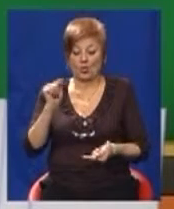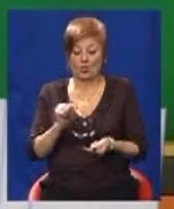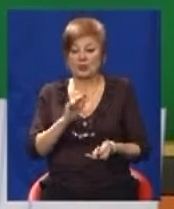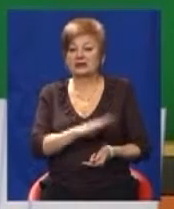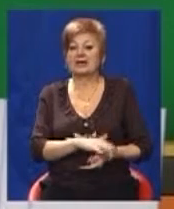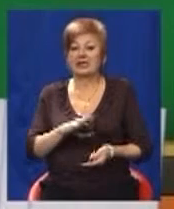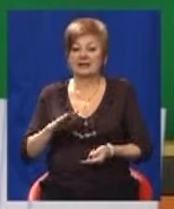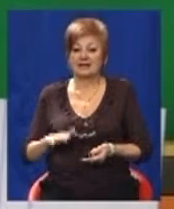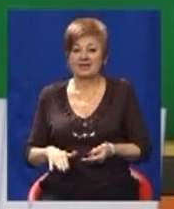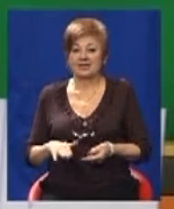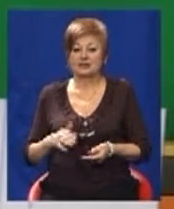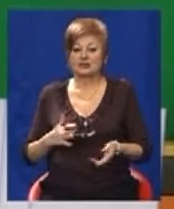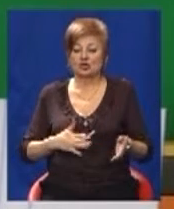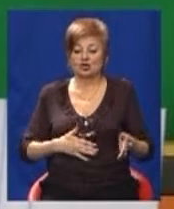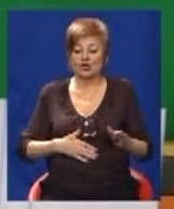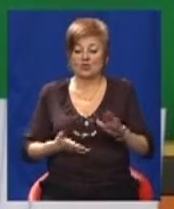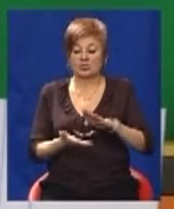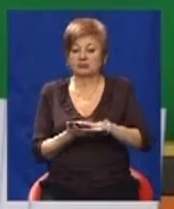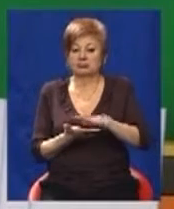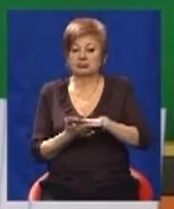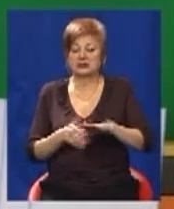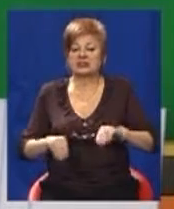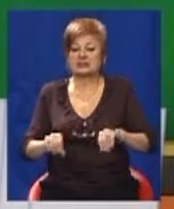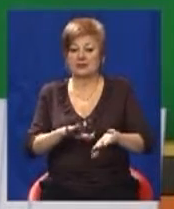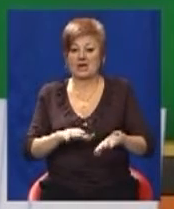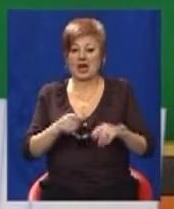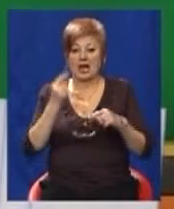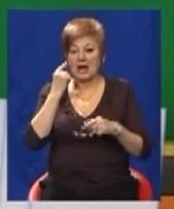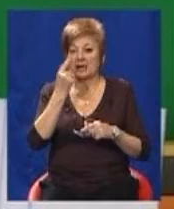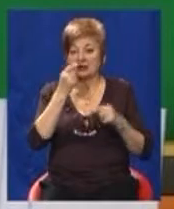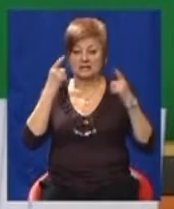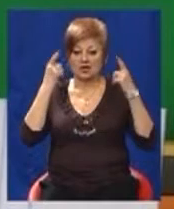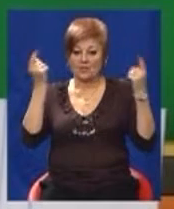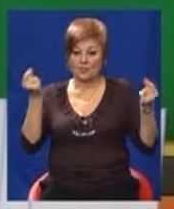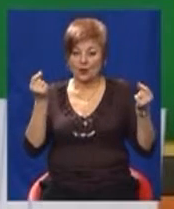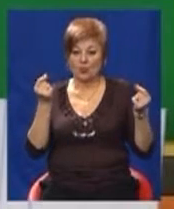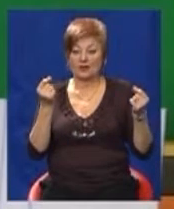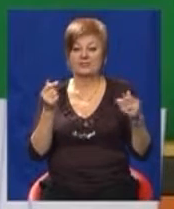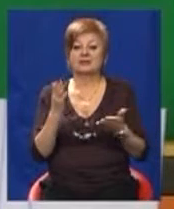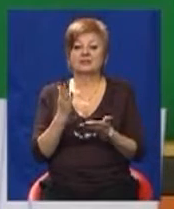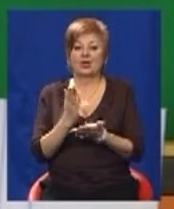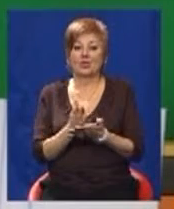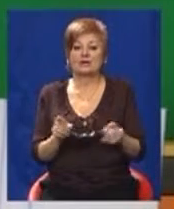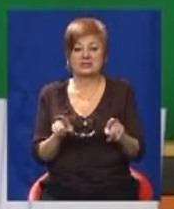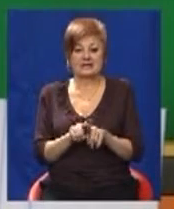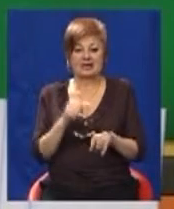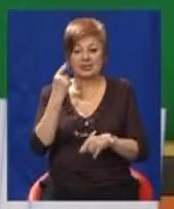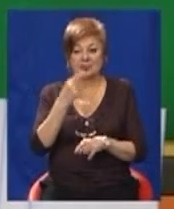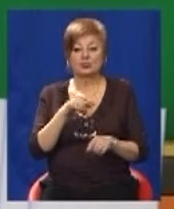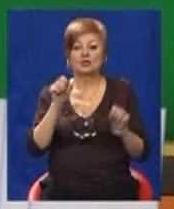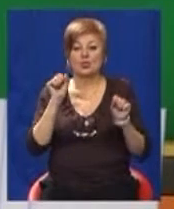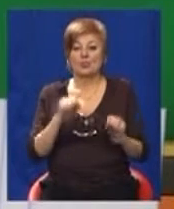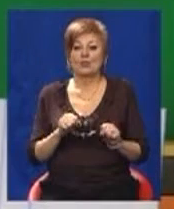живіт майже торкається землі. Цікаво і те, що очі і вуха гіпопотамуса розташовані таким чином, що він